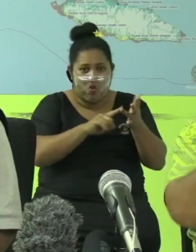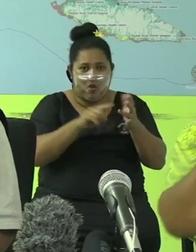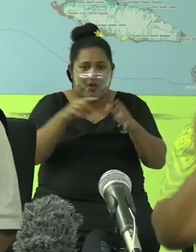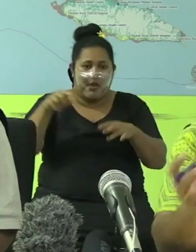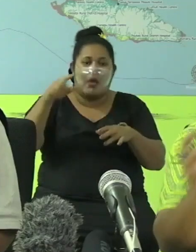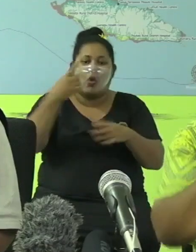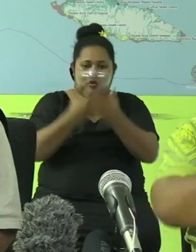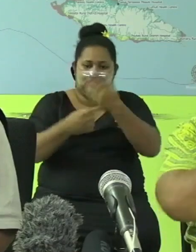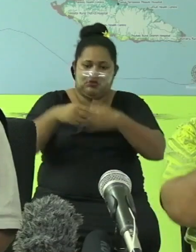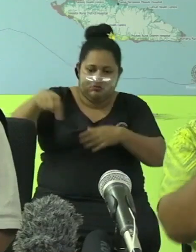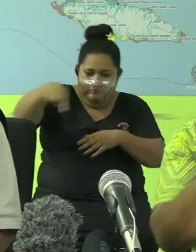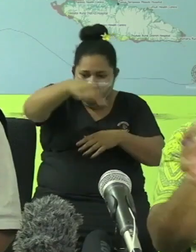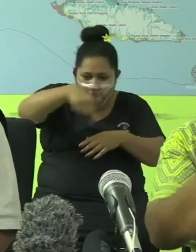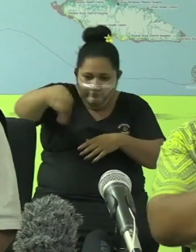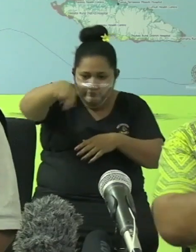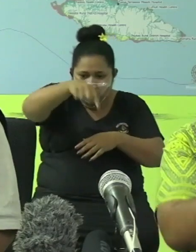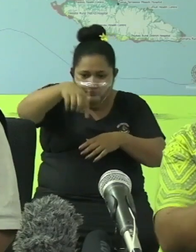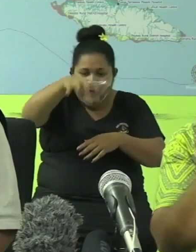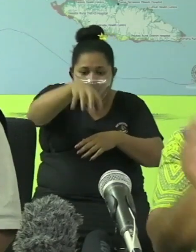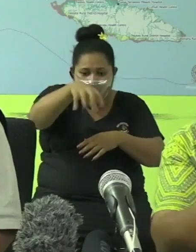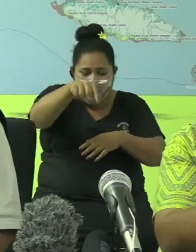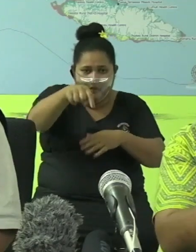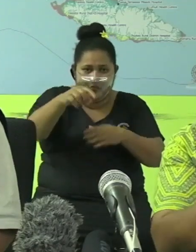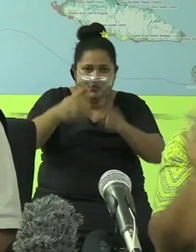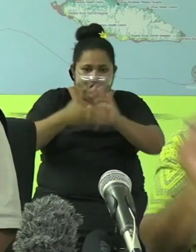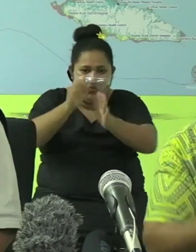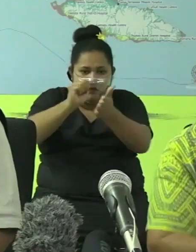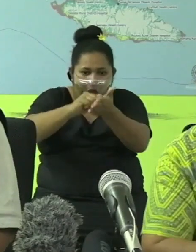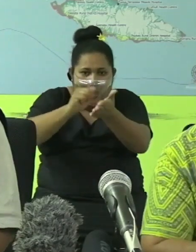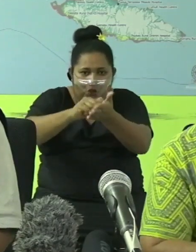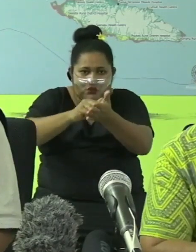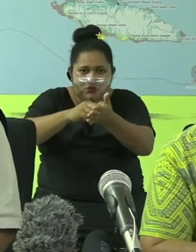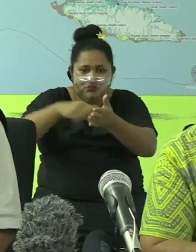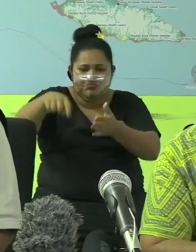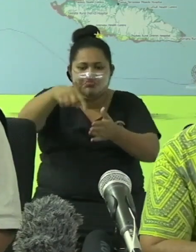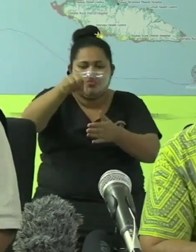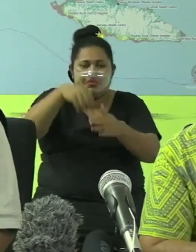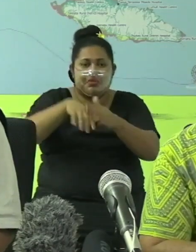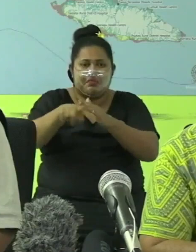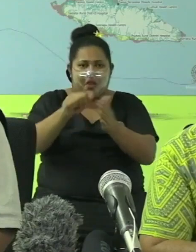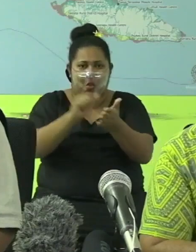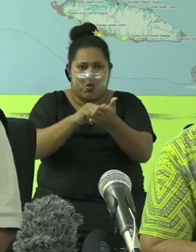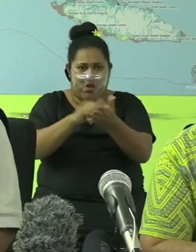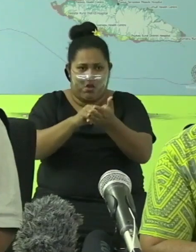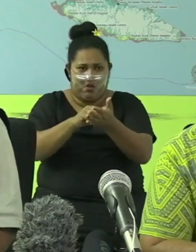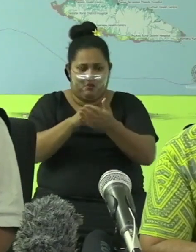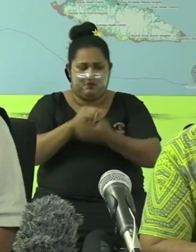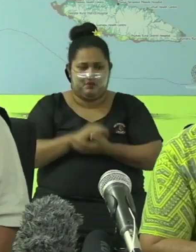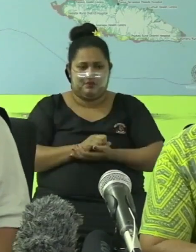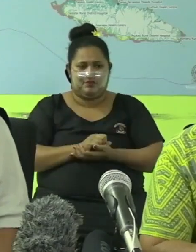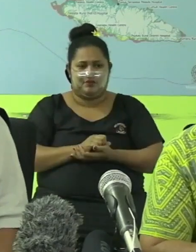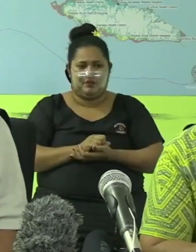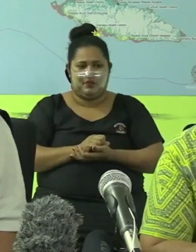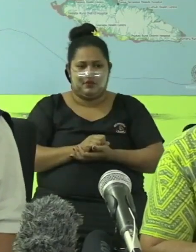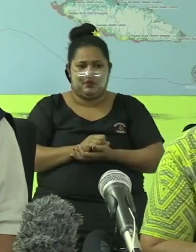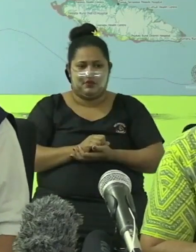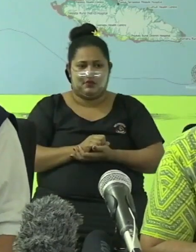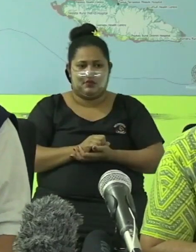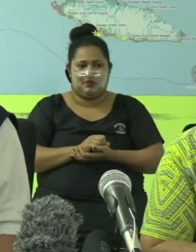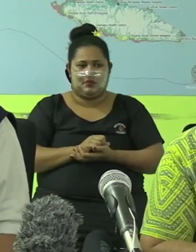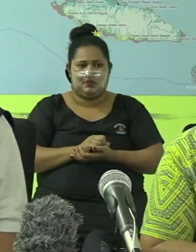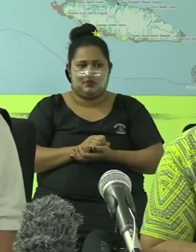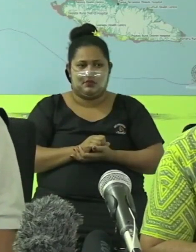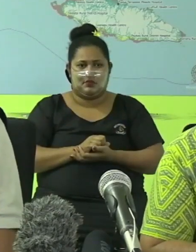feoaʻia iā tagata ia i tonu nei e faia latou faatau tulaga faapena i faleoloa o tua atu